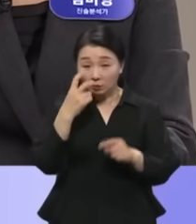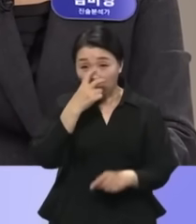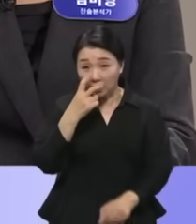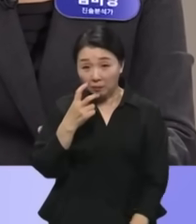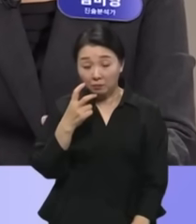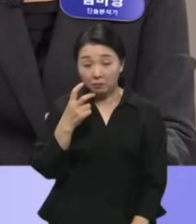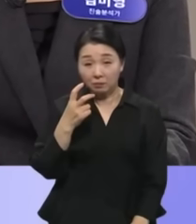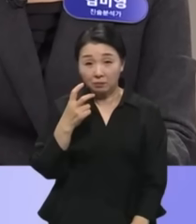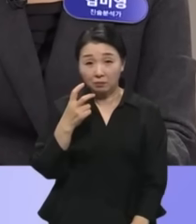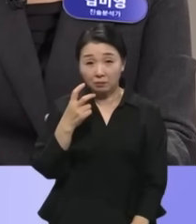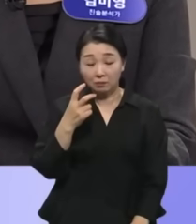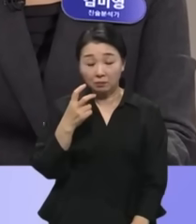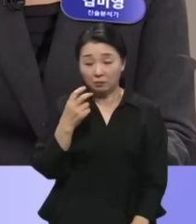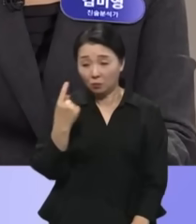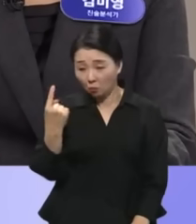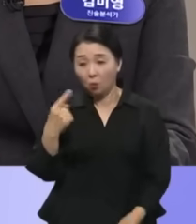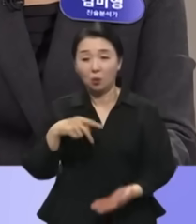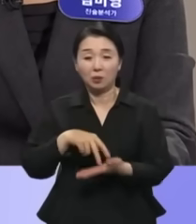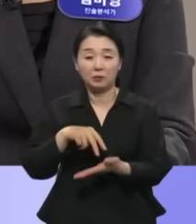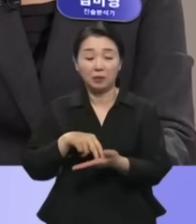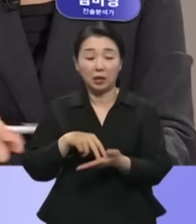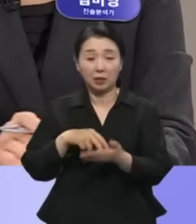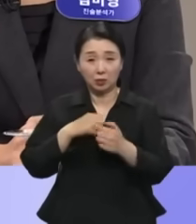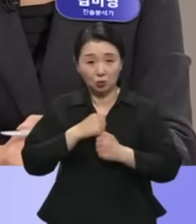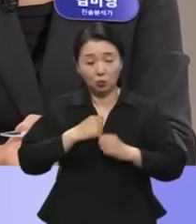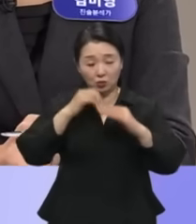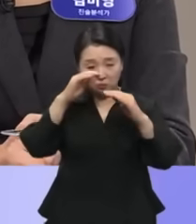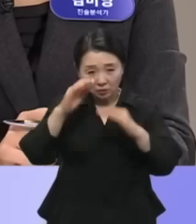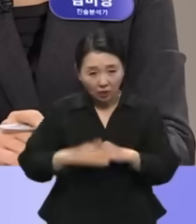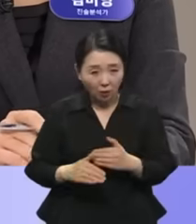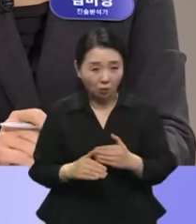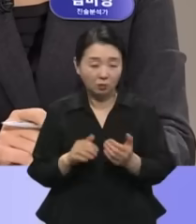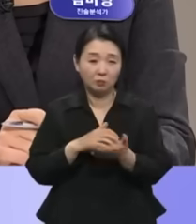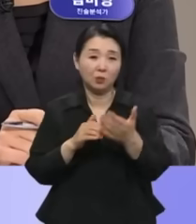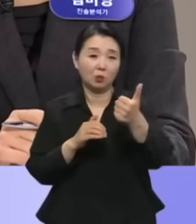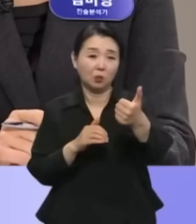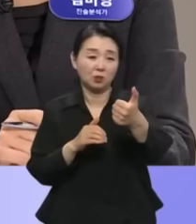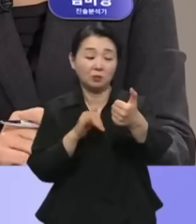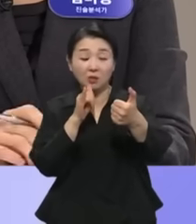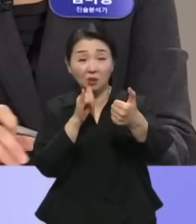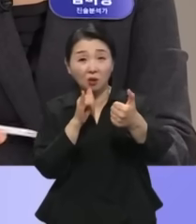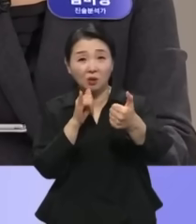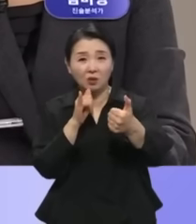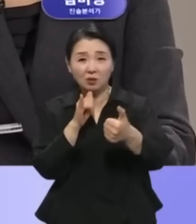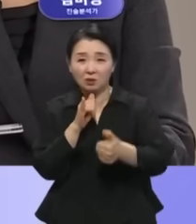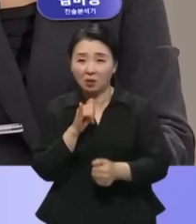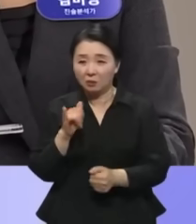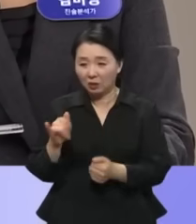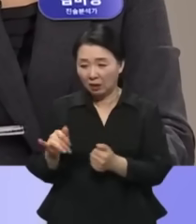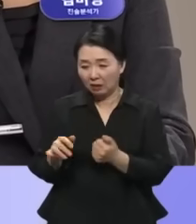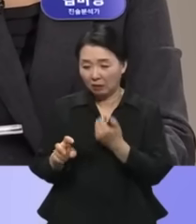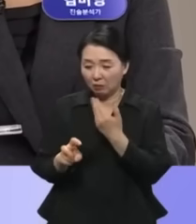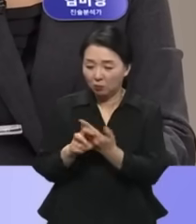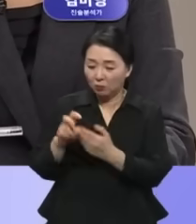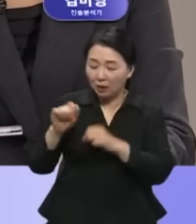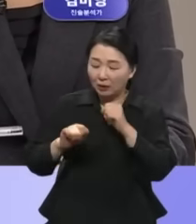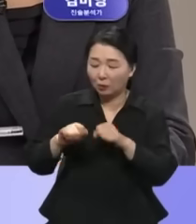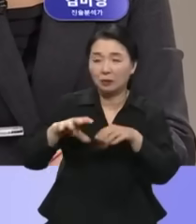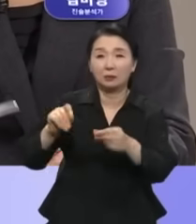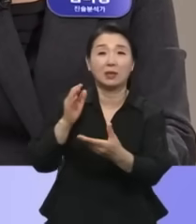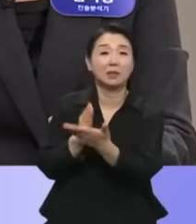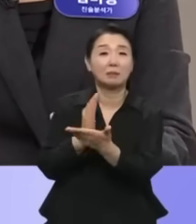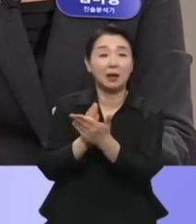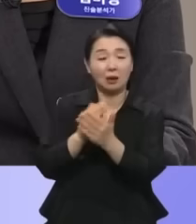상항을 50% 50쪽 분량의 그런 내용들을 통해서 민원 소지가 있는 행동을 금지하도록 되어 있다고는 합니다